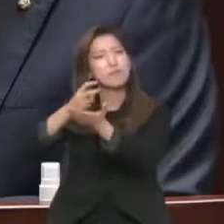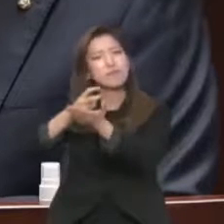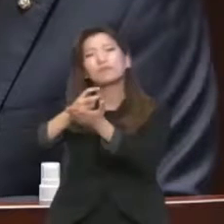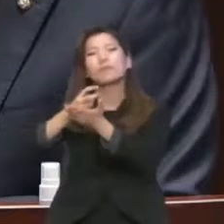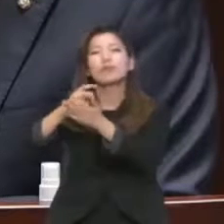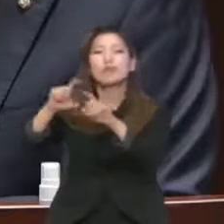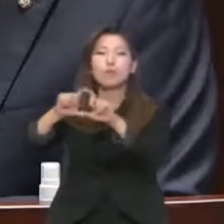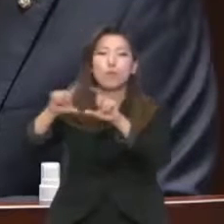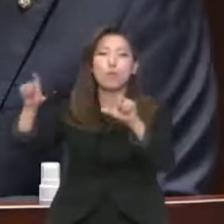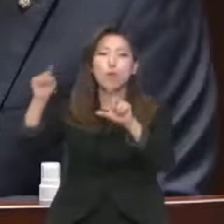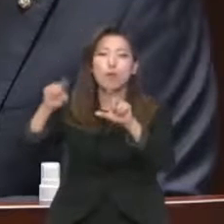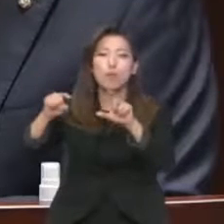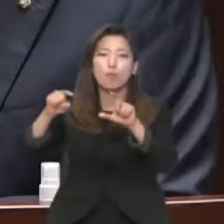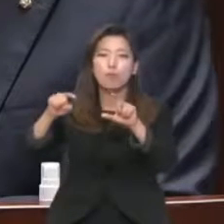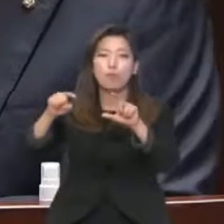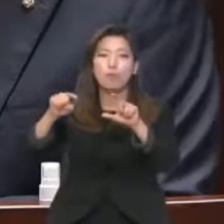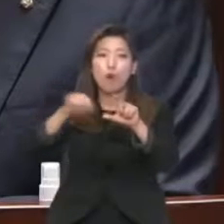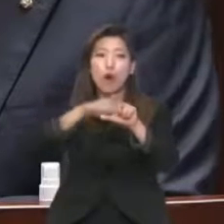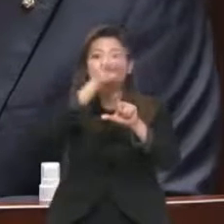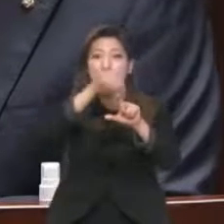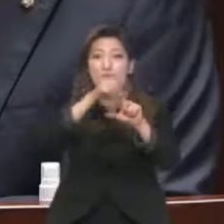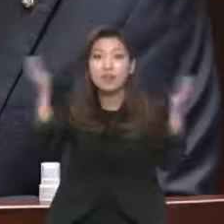보편성에서 그렇게 벗어나지 않으면서도